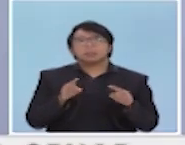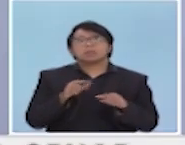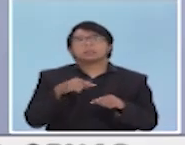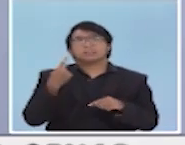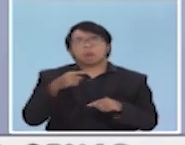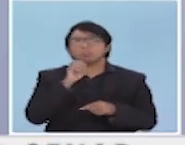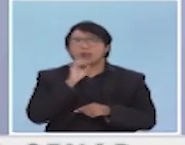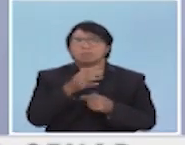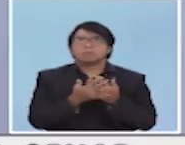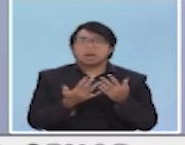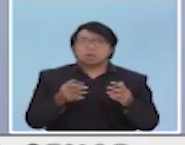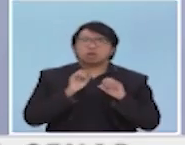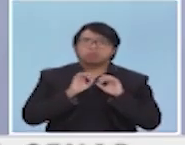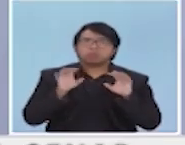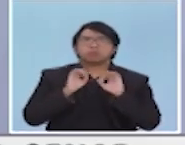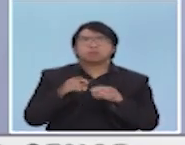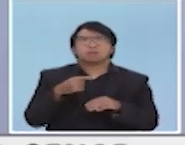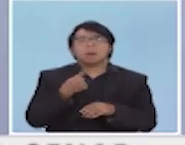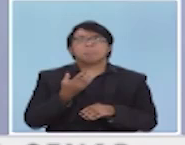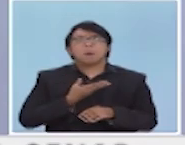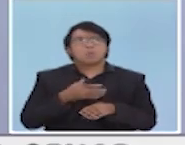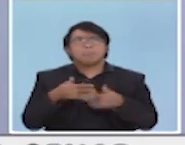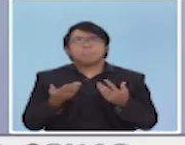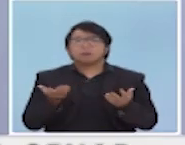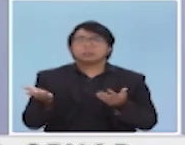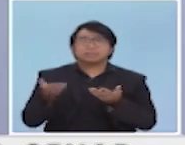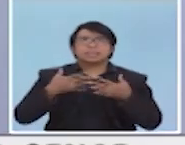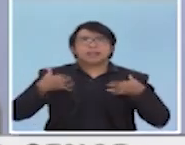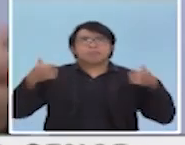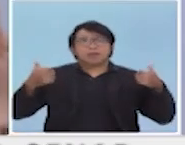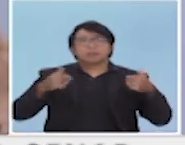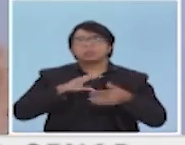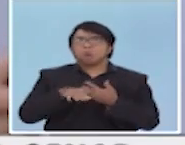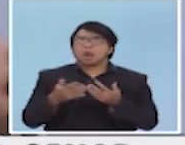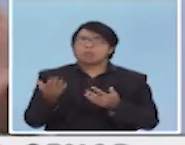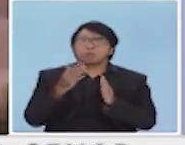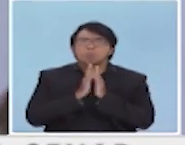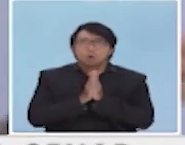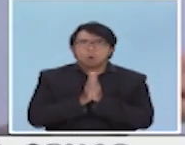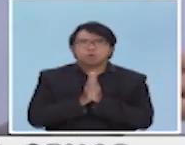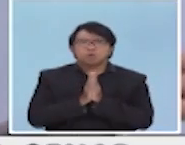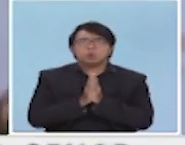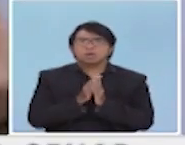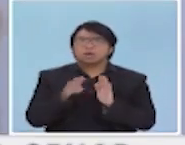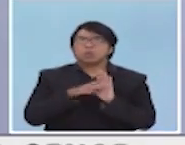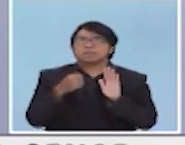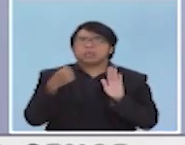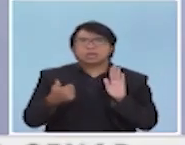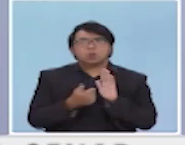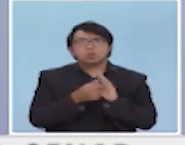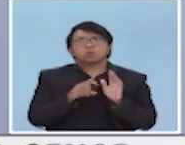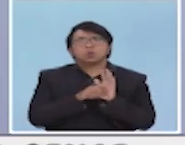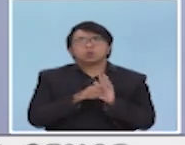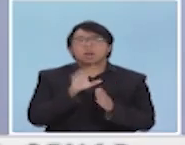kita ingin semua selamat, karena itu ikutilah kebijakan 50%, 50% bekerja, 50% di